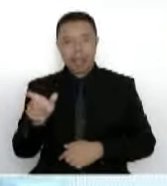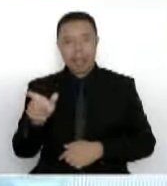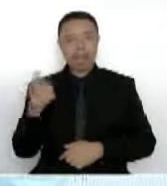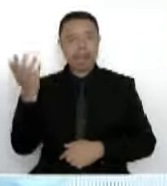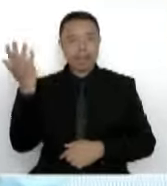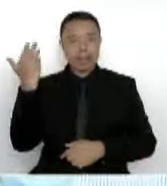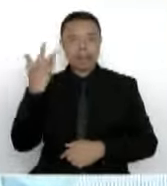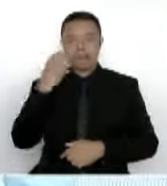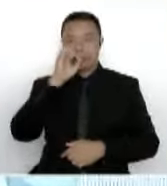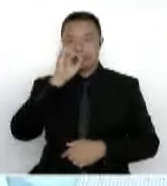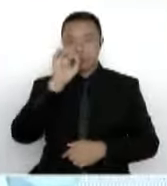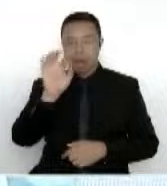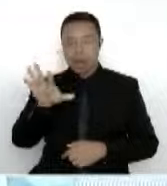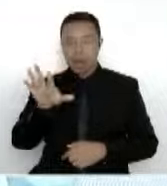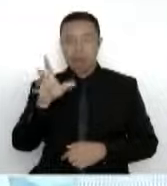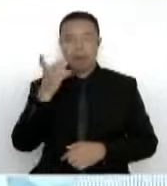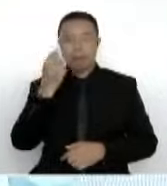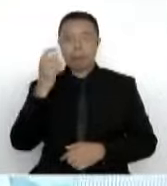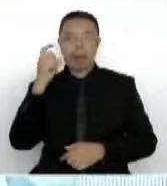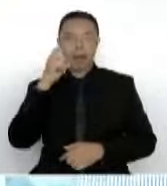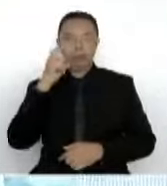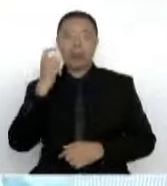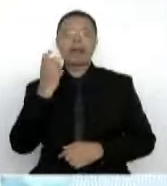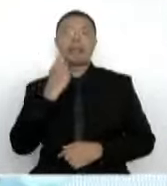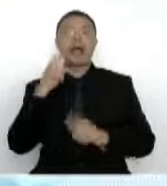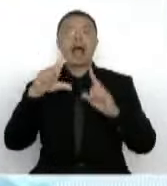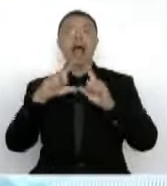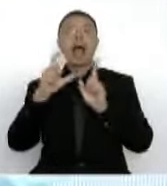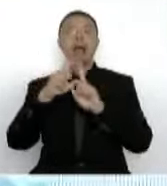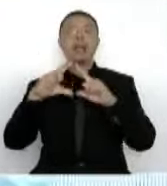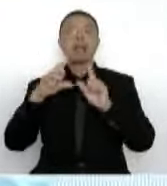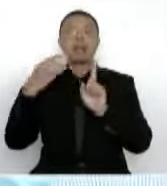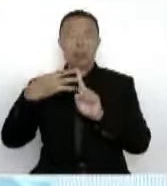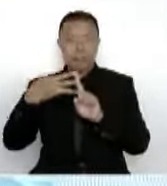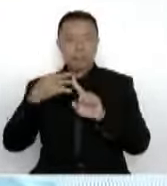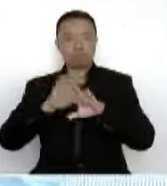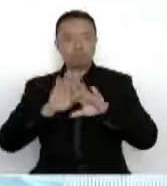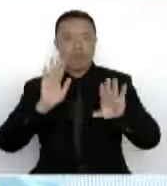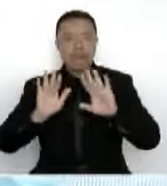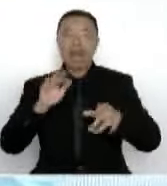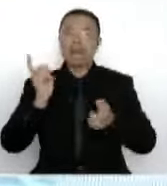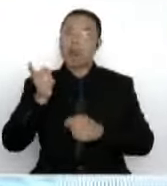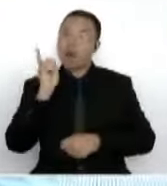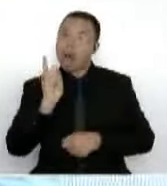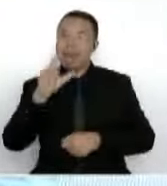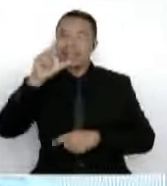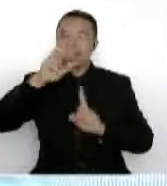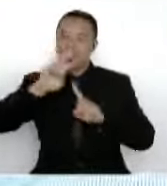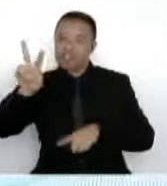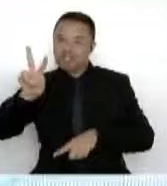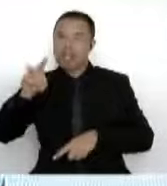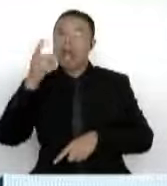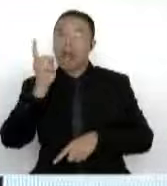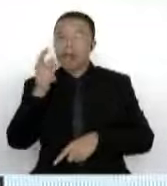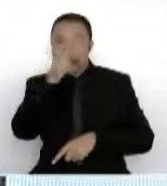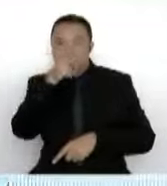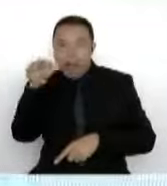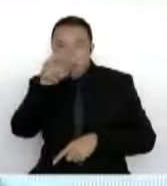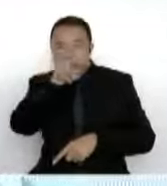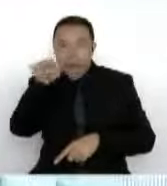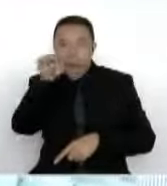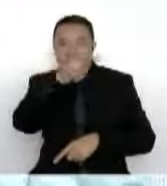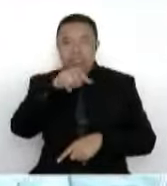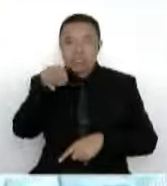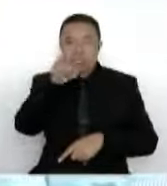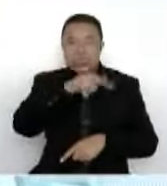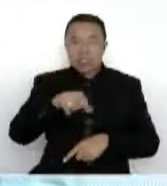sampaikan oleh Pak Dara tadi mengenai adab kalau ada CCTV maka akan ada pengawasan